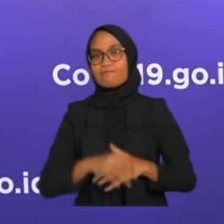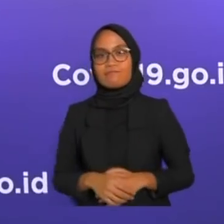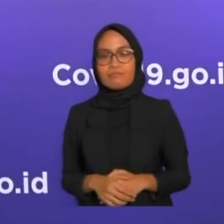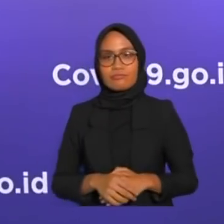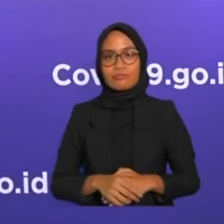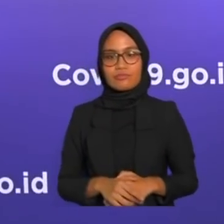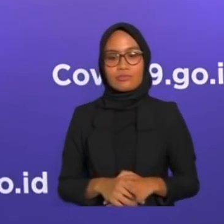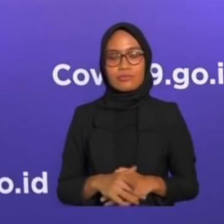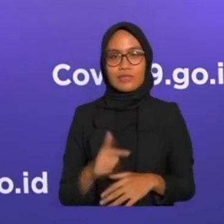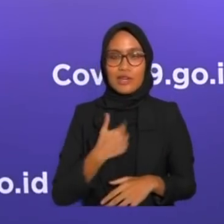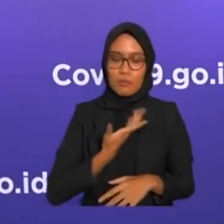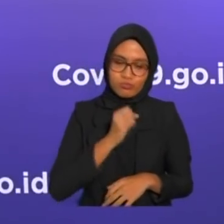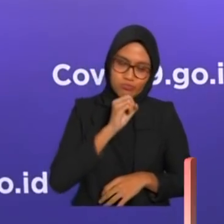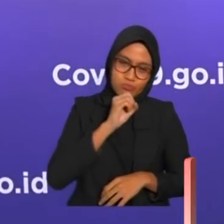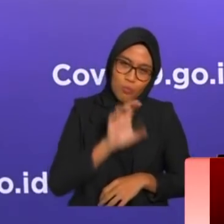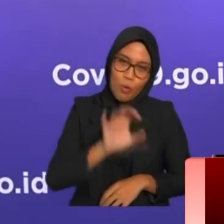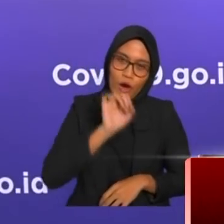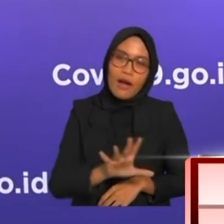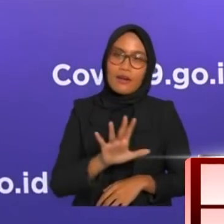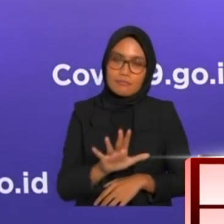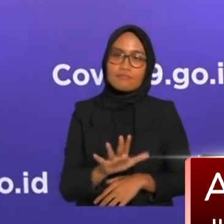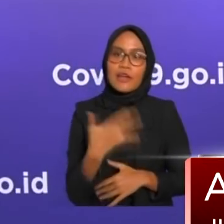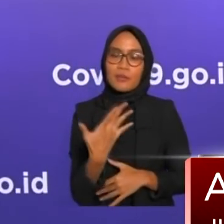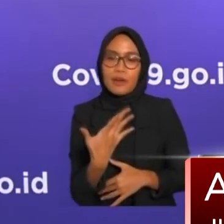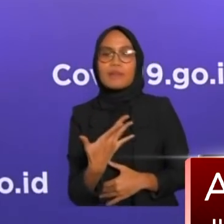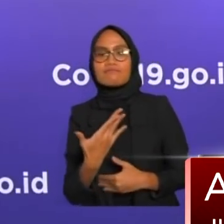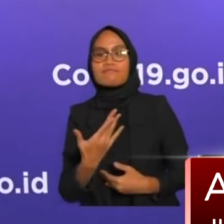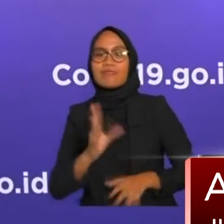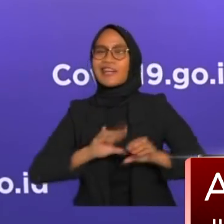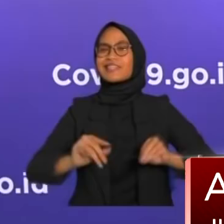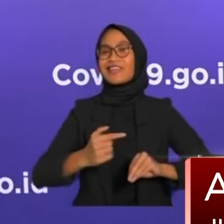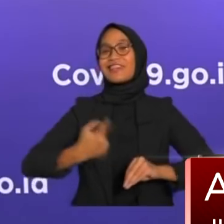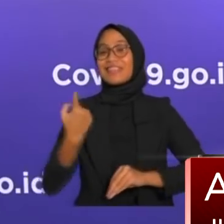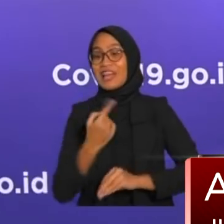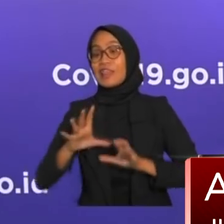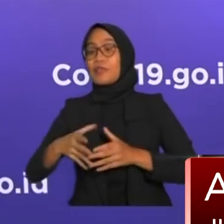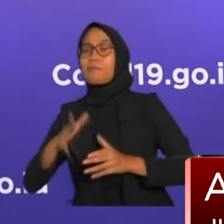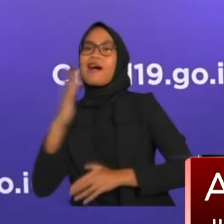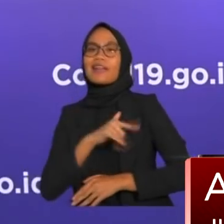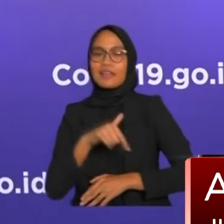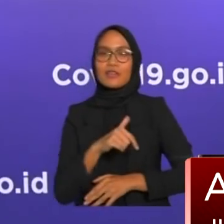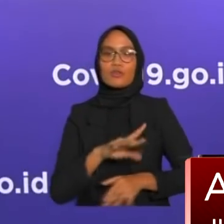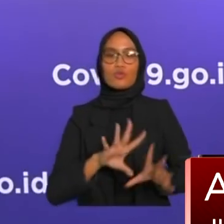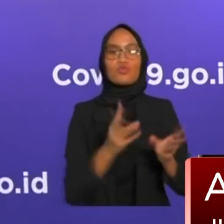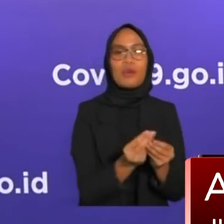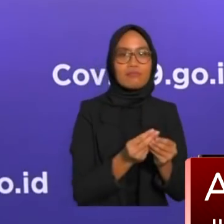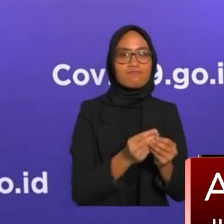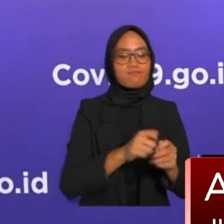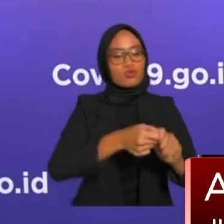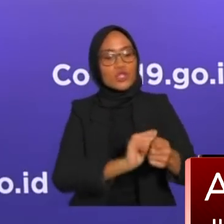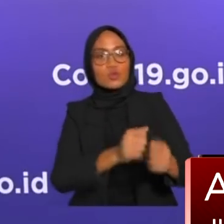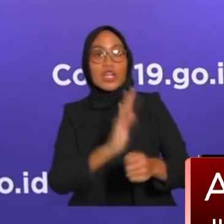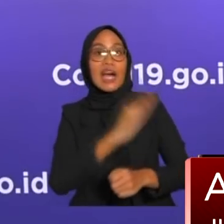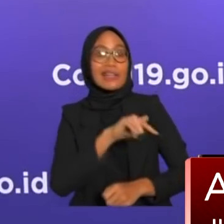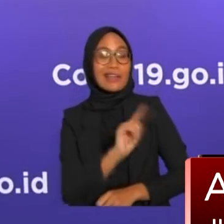Hai akan kami laporkan Bagaimana kinerja kita pada hari ini jumlah spesimen yang kita periksa sampai